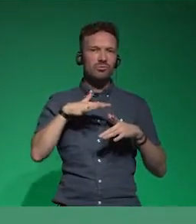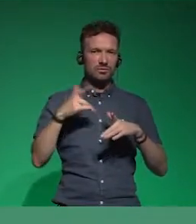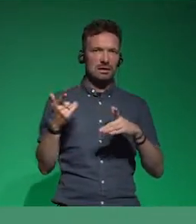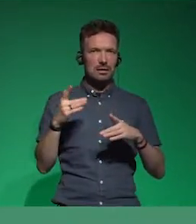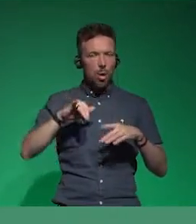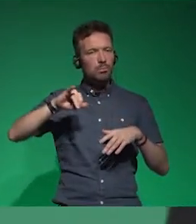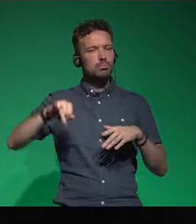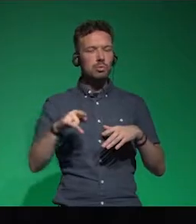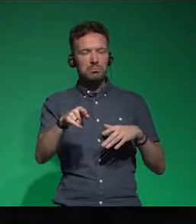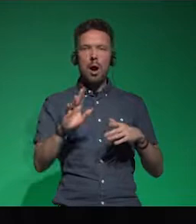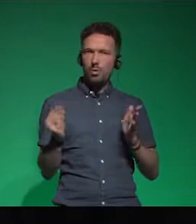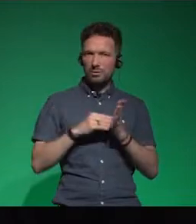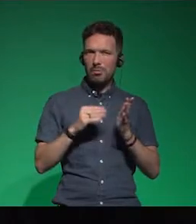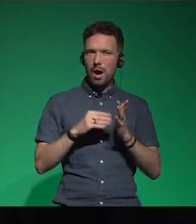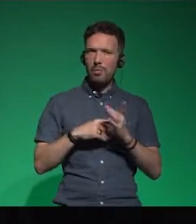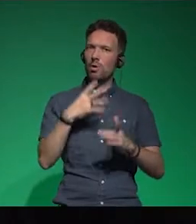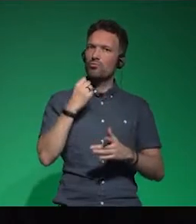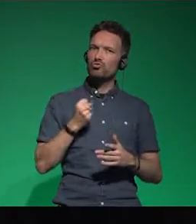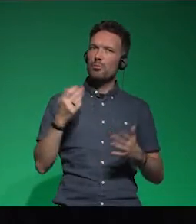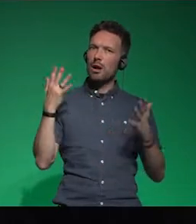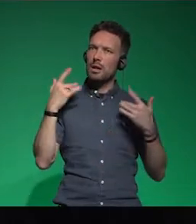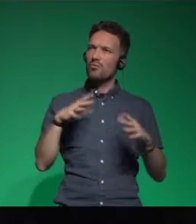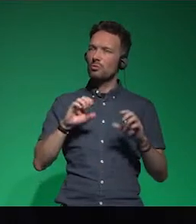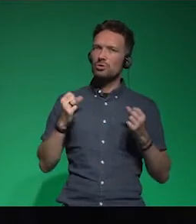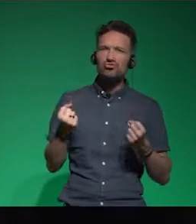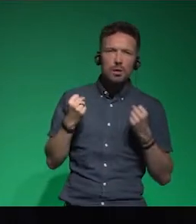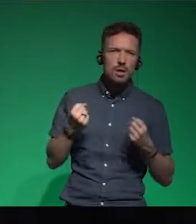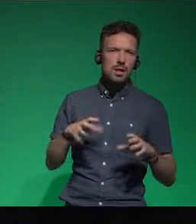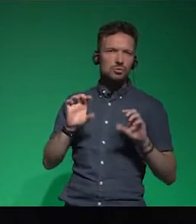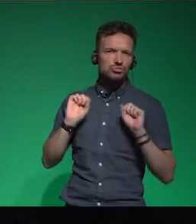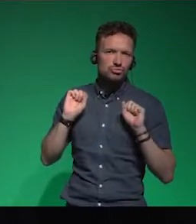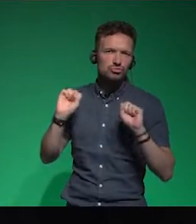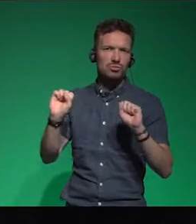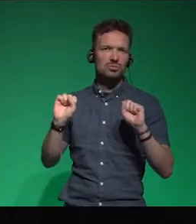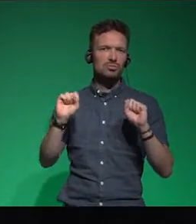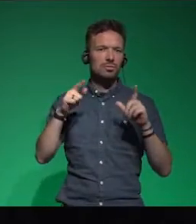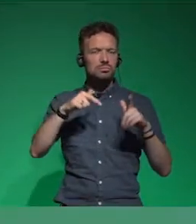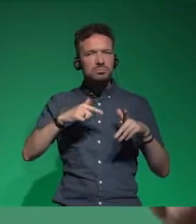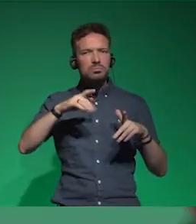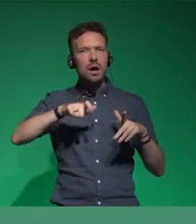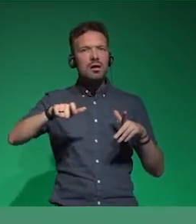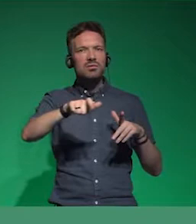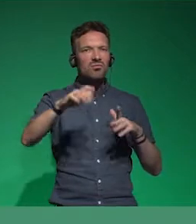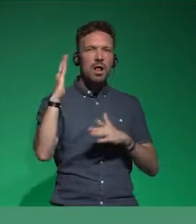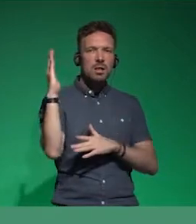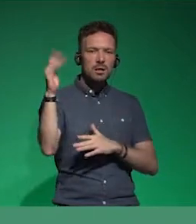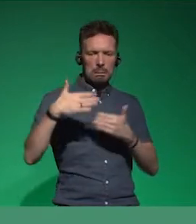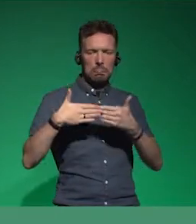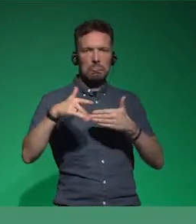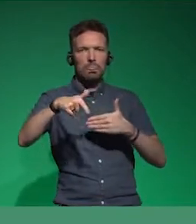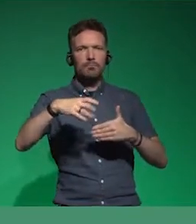freuen wir uns sehr bei einer klimastabilen Wiederbewaldung einer Kahlfläche im Reinhardswald, ganz in der Nähe von